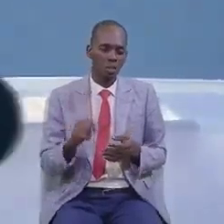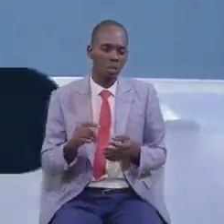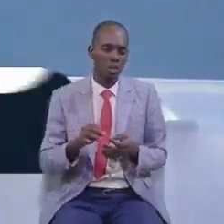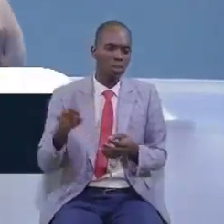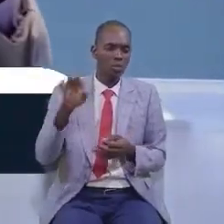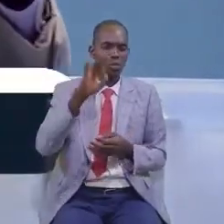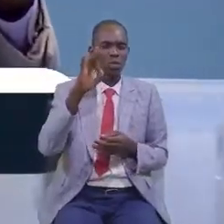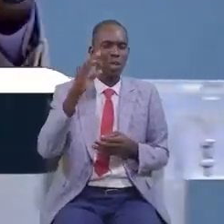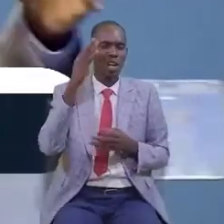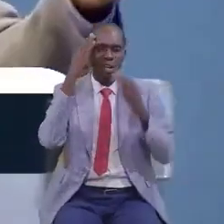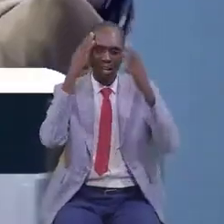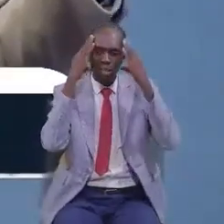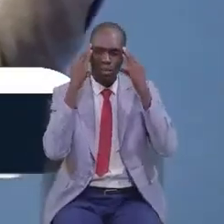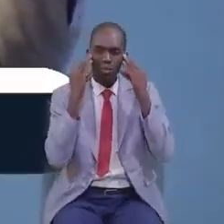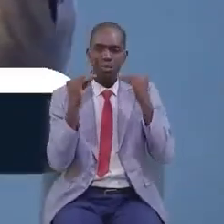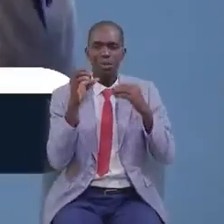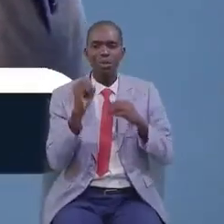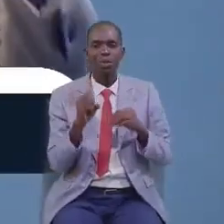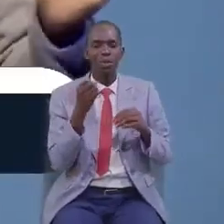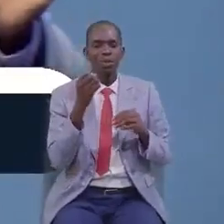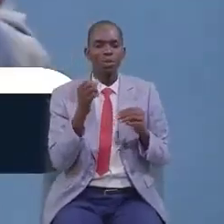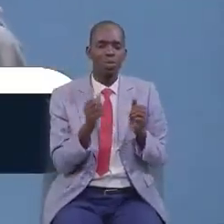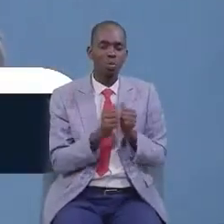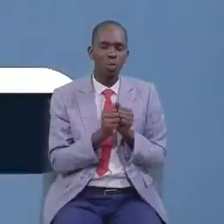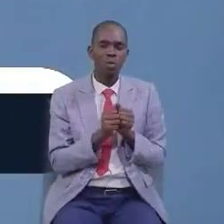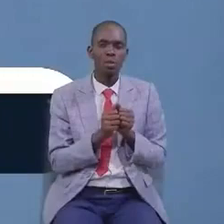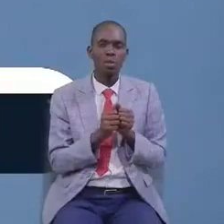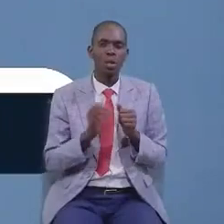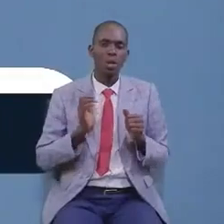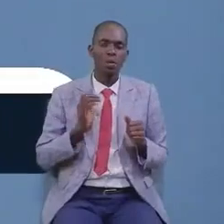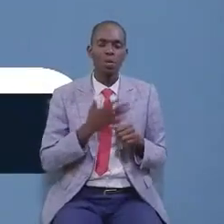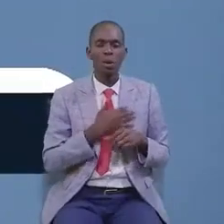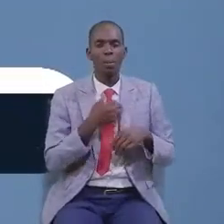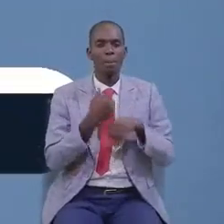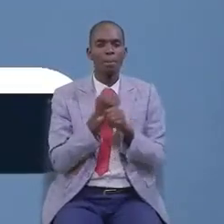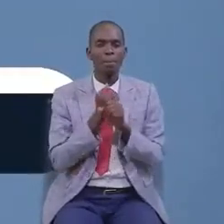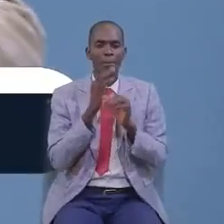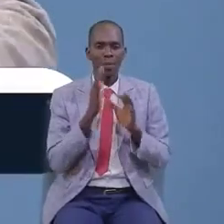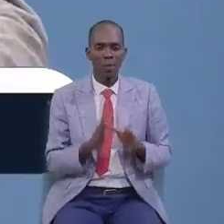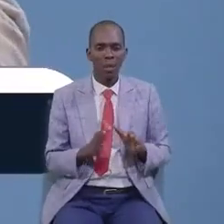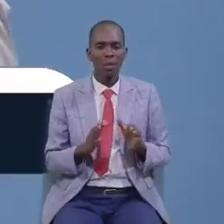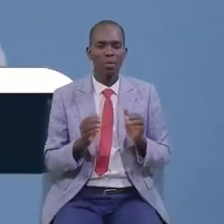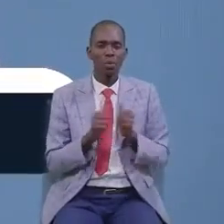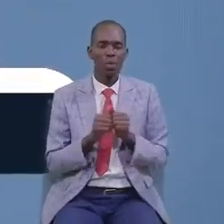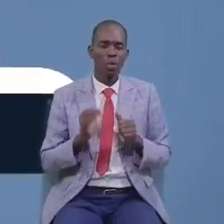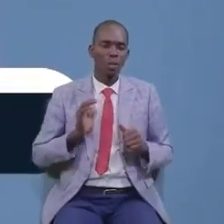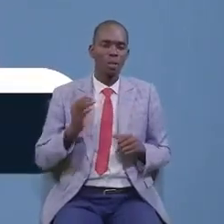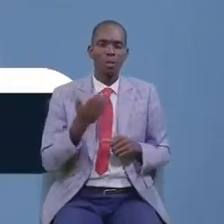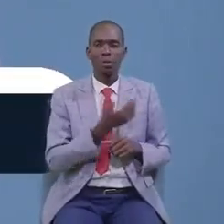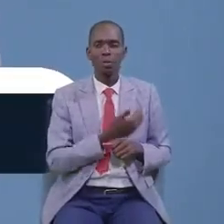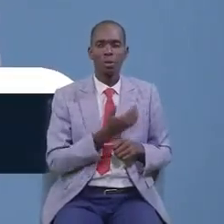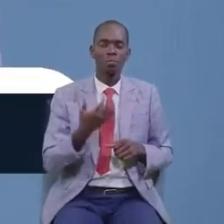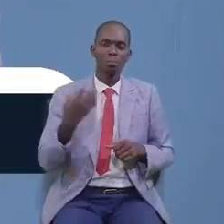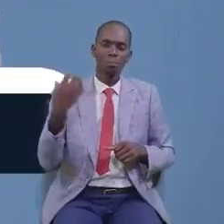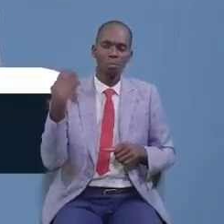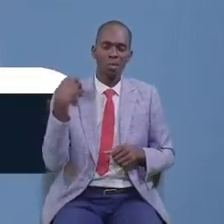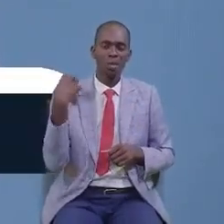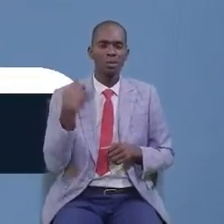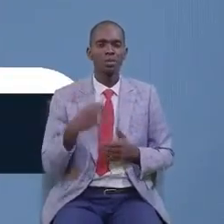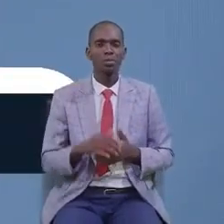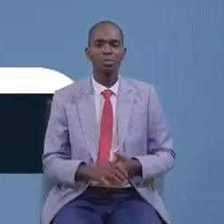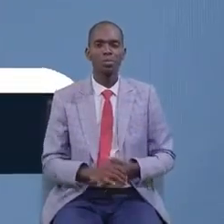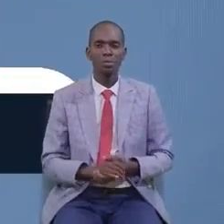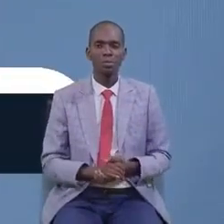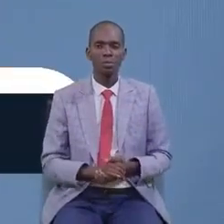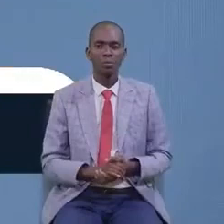ఎక్స్పీరియన్సెస్ వేస్ అవర్ మేకర్, అవర్ మాస్టర్. మన సృష్టికర్త, మన